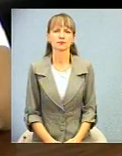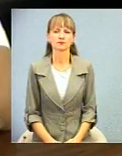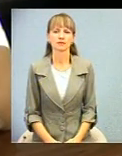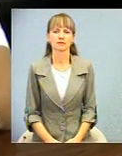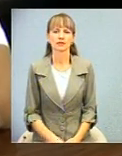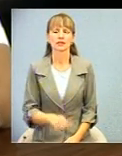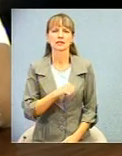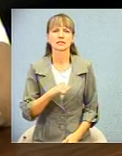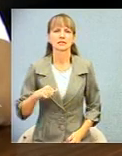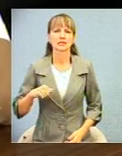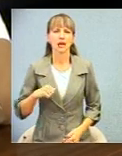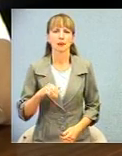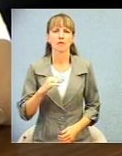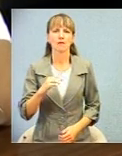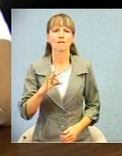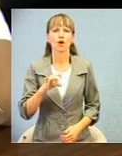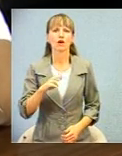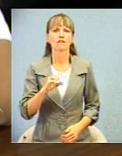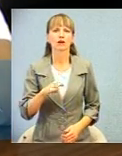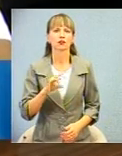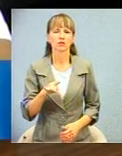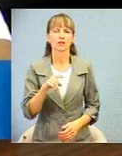Там фарватер, там и свальное течение,